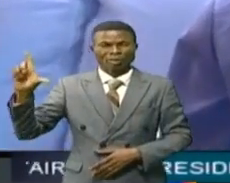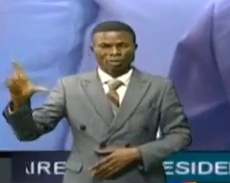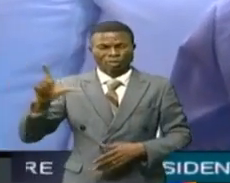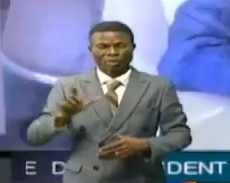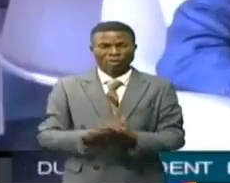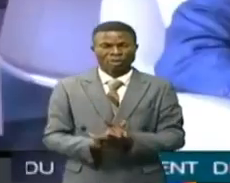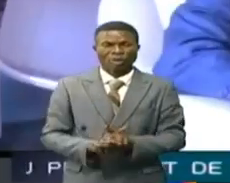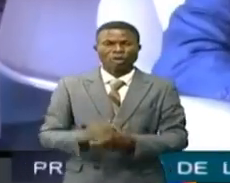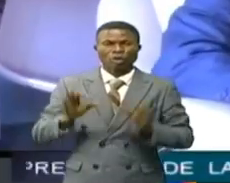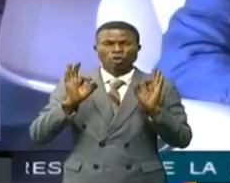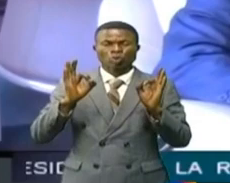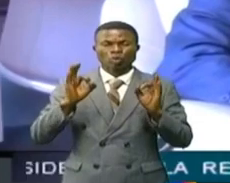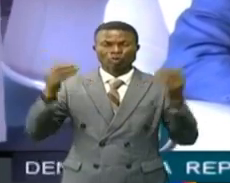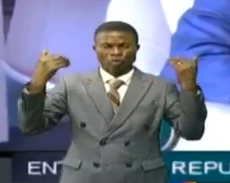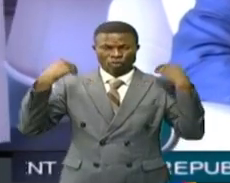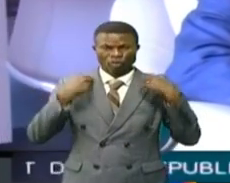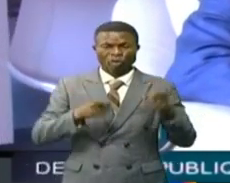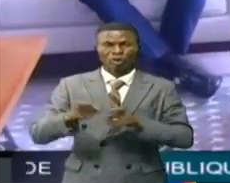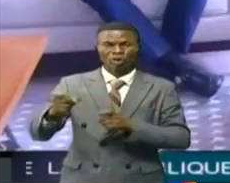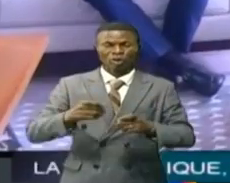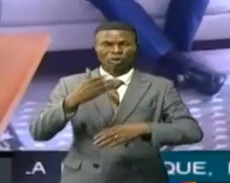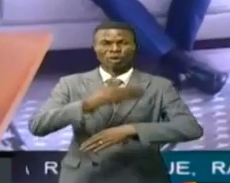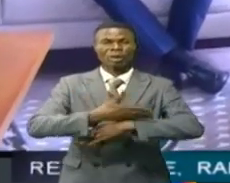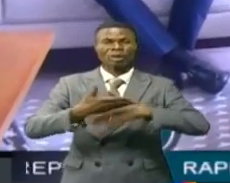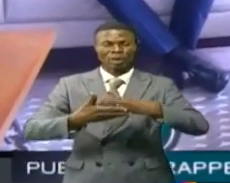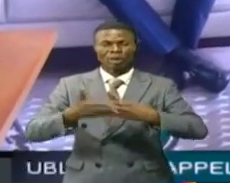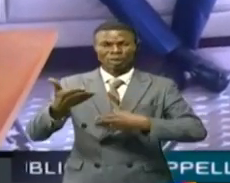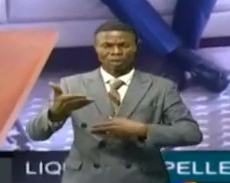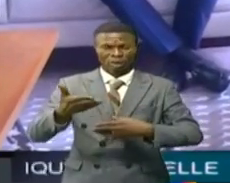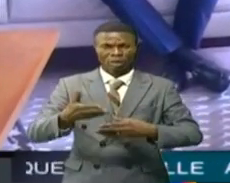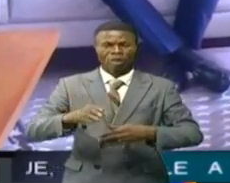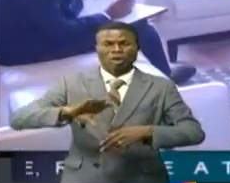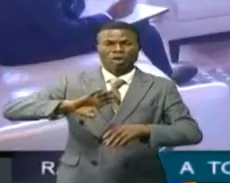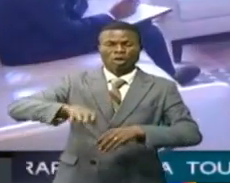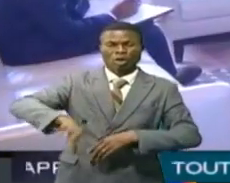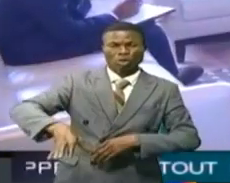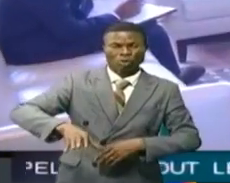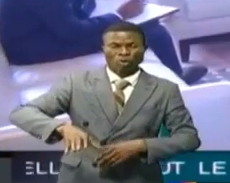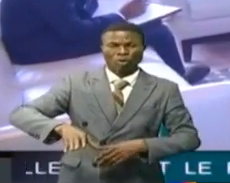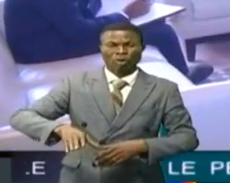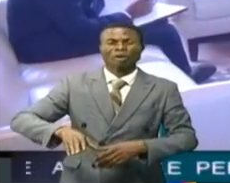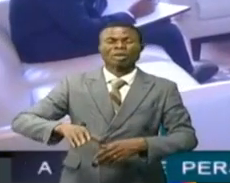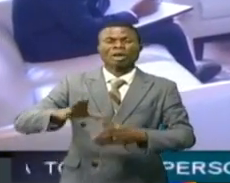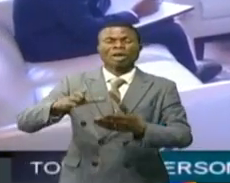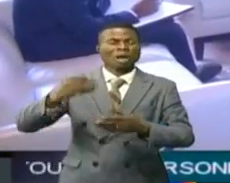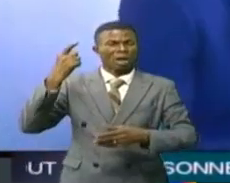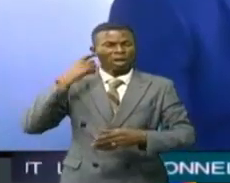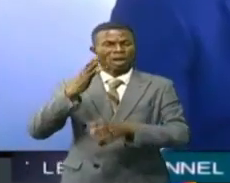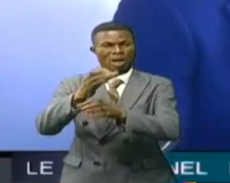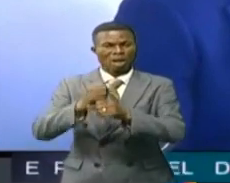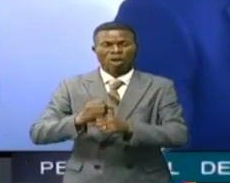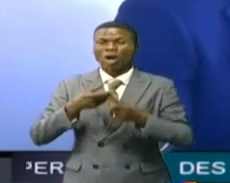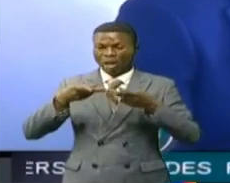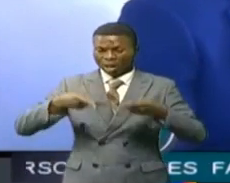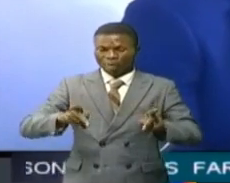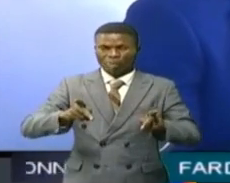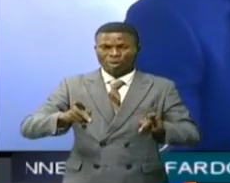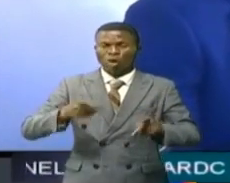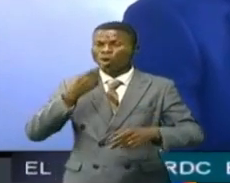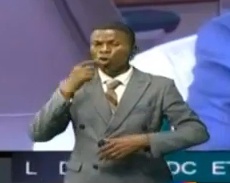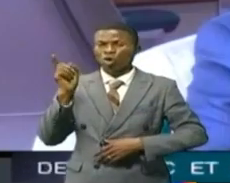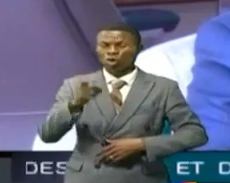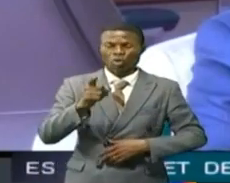nouveau coordonnateur de cellules de gestion de construction des deux centrales a reçu des orientations du ministre des Ressources hydrauliques